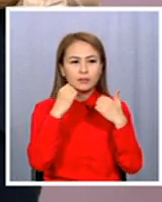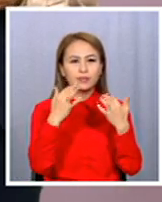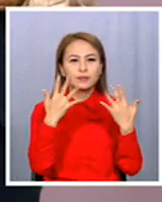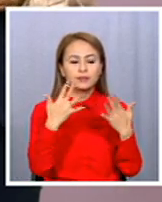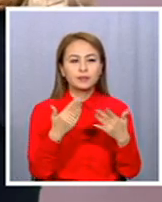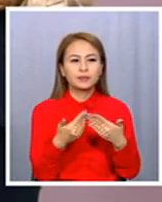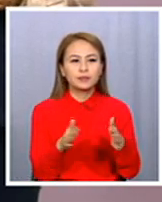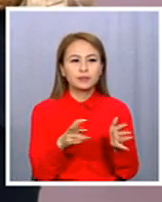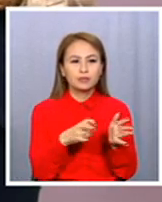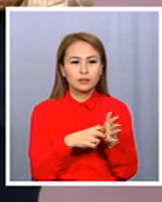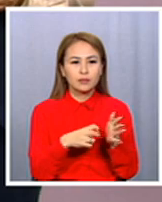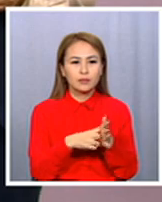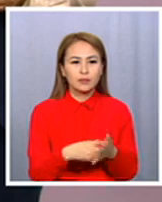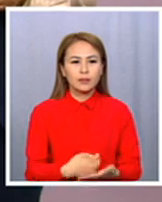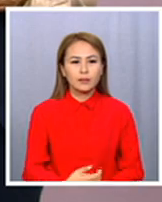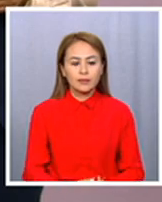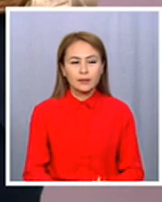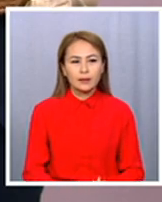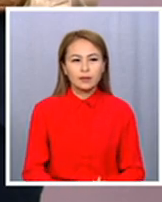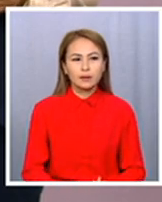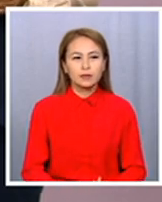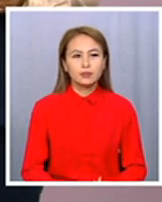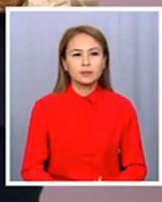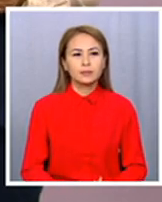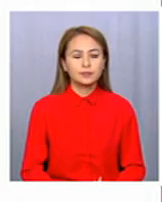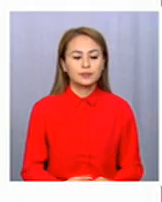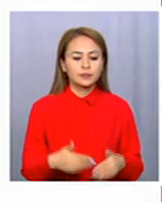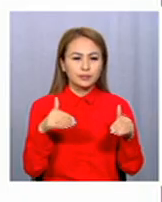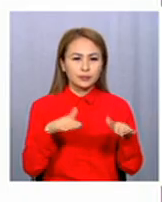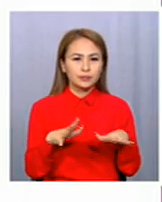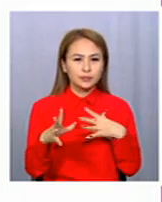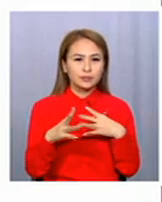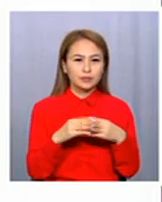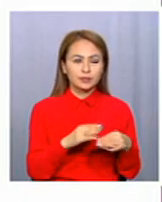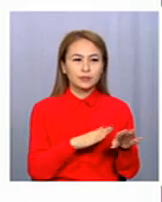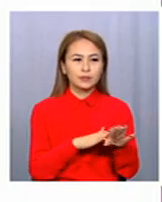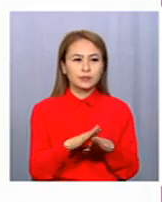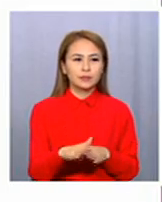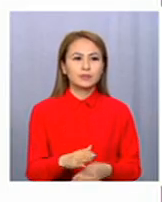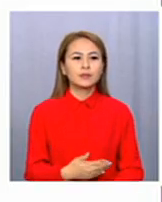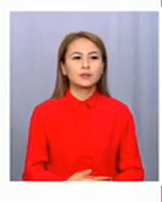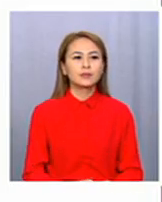ашық қат сатып алды? Ендеше шешуін бірге